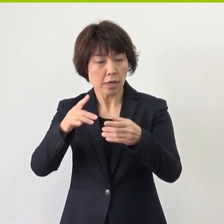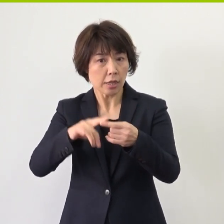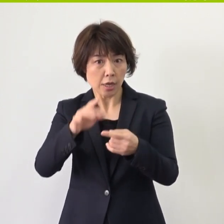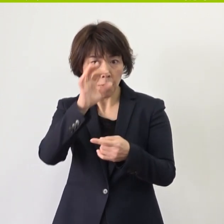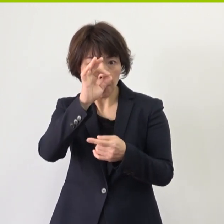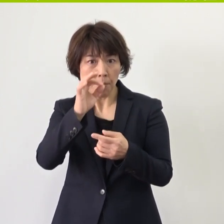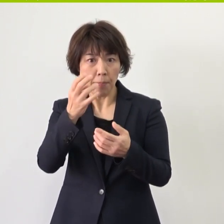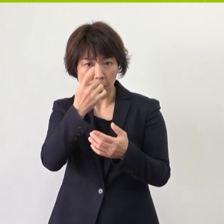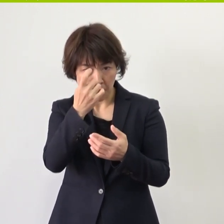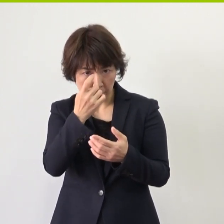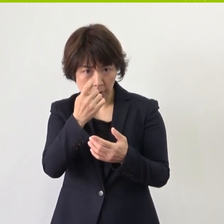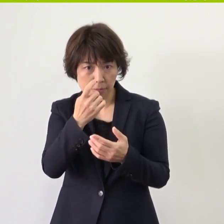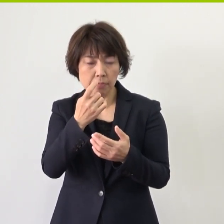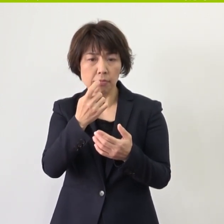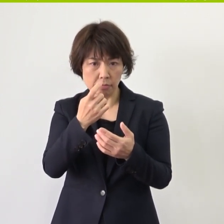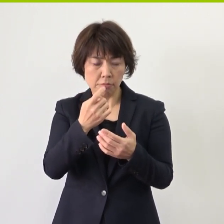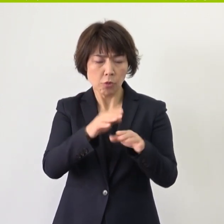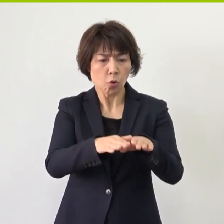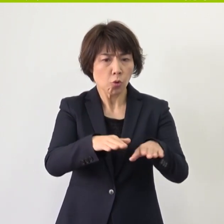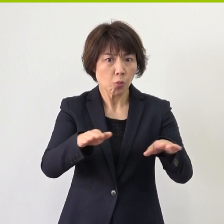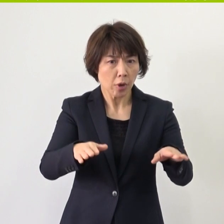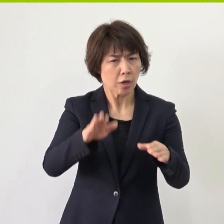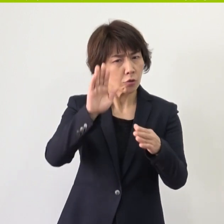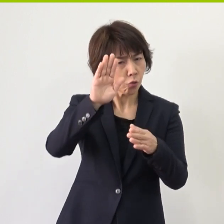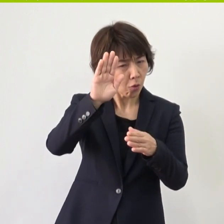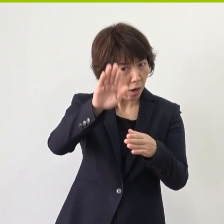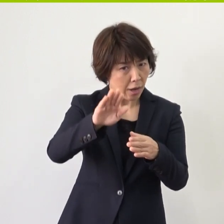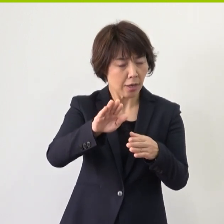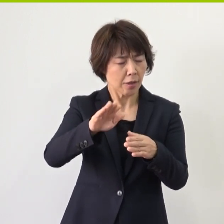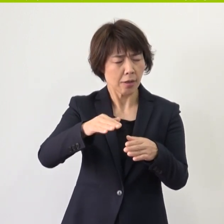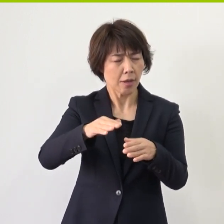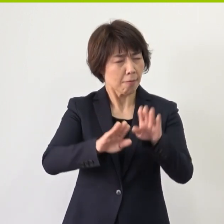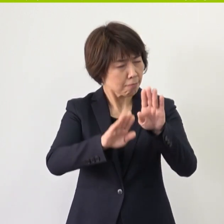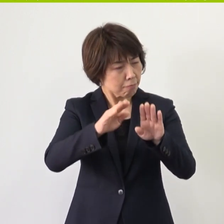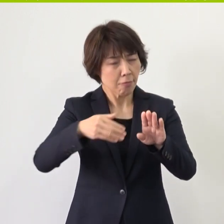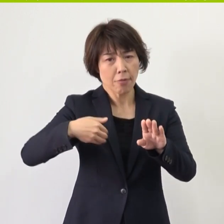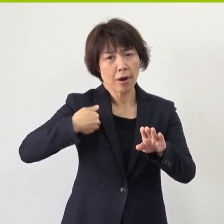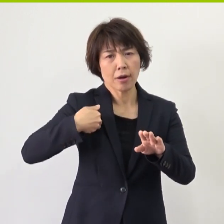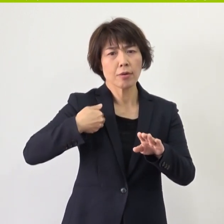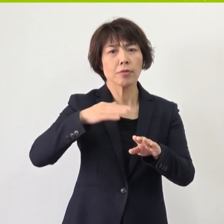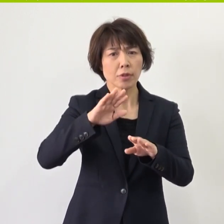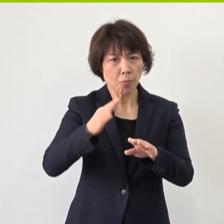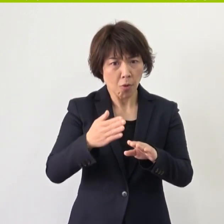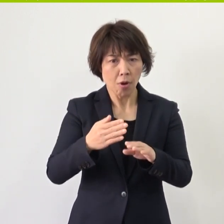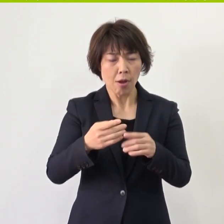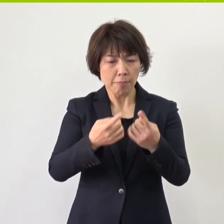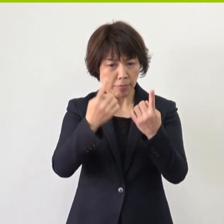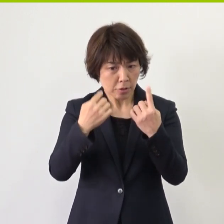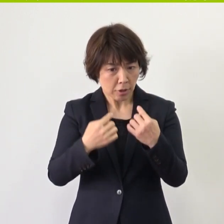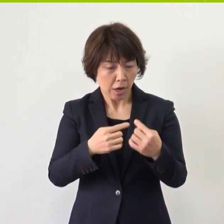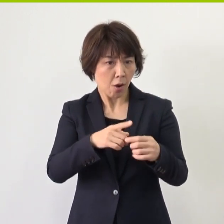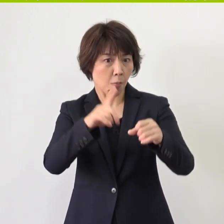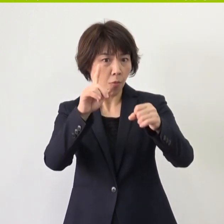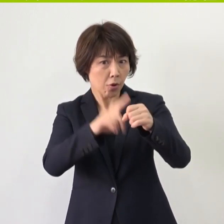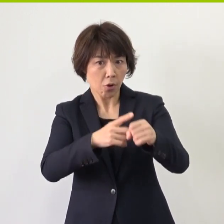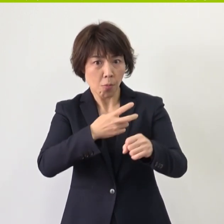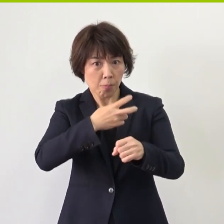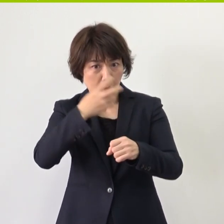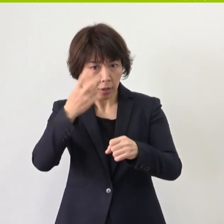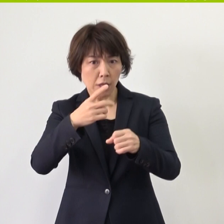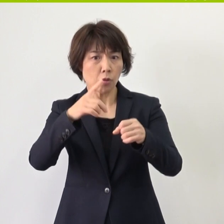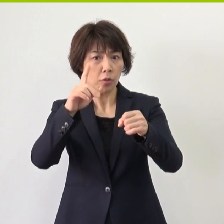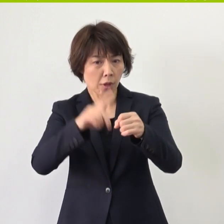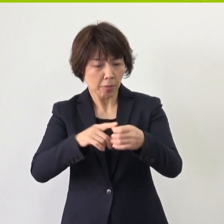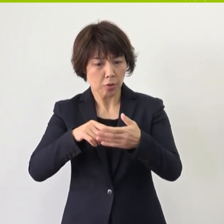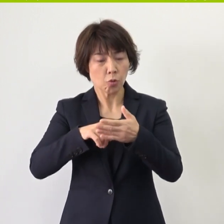により、子どもたちが将来不透明で正解のないどんな社会であってもですね、自ら目標を見つけ、そのために